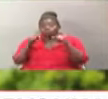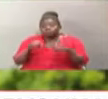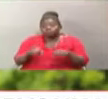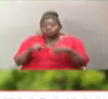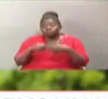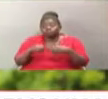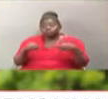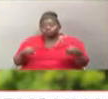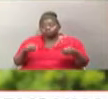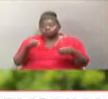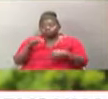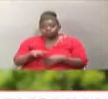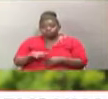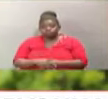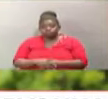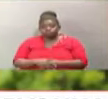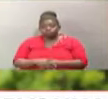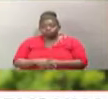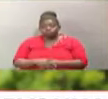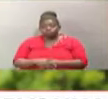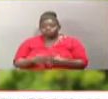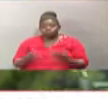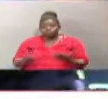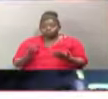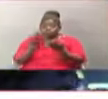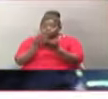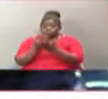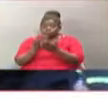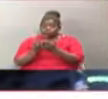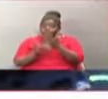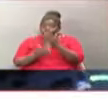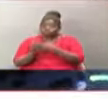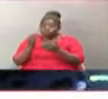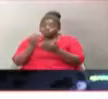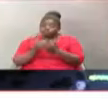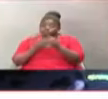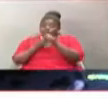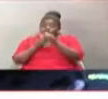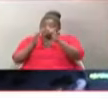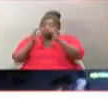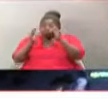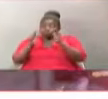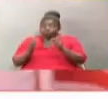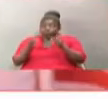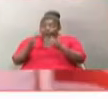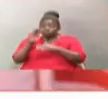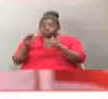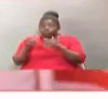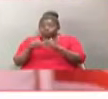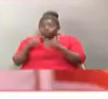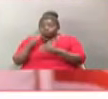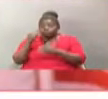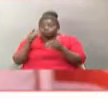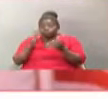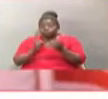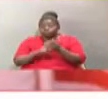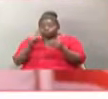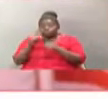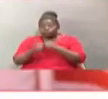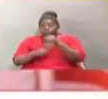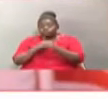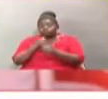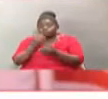Christmas eno, leka twegayirire Katonda. Asabidde abakulembeze ku mitendera gyonna n'abatalina bye bafunye mu mwaka